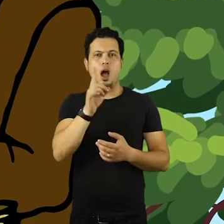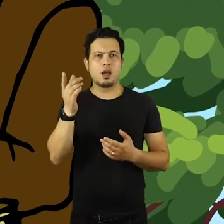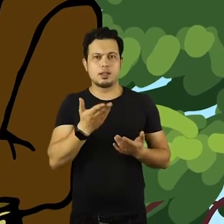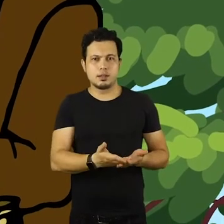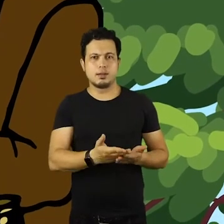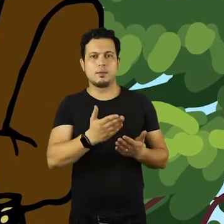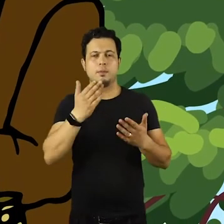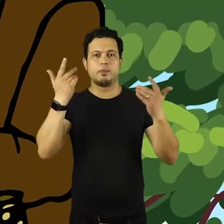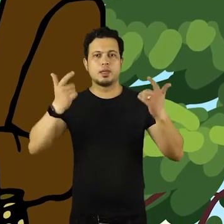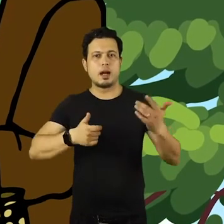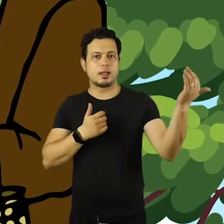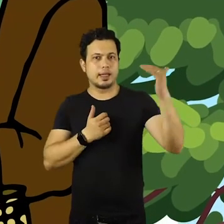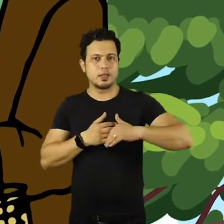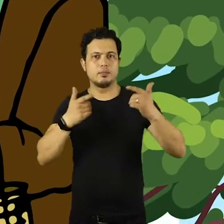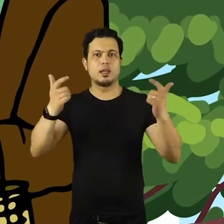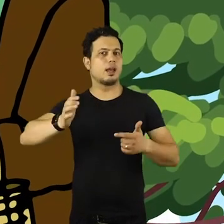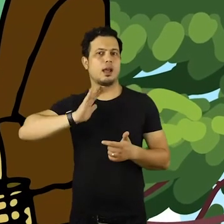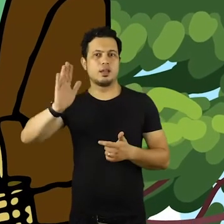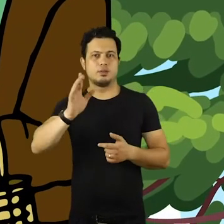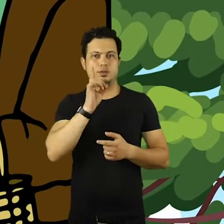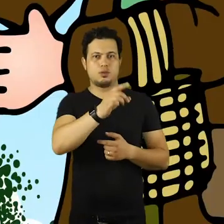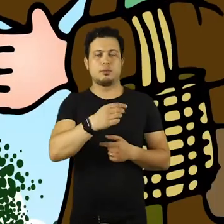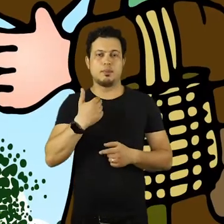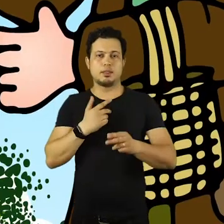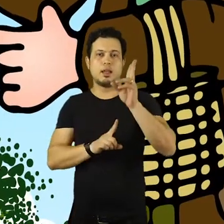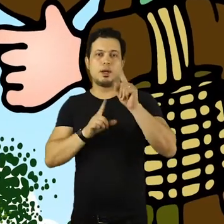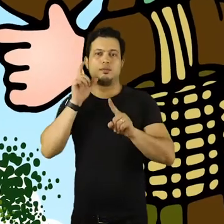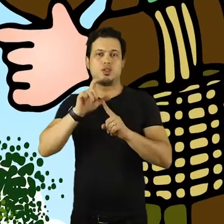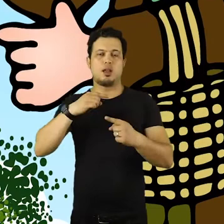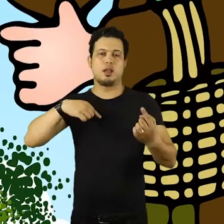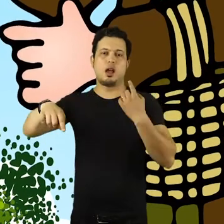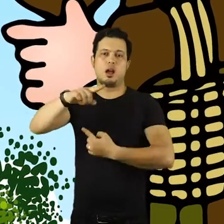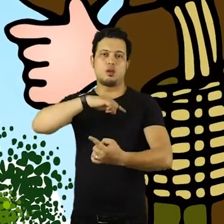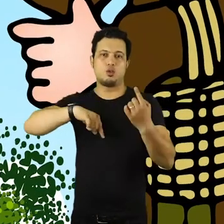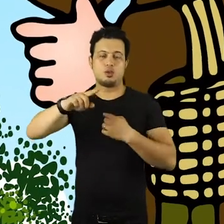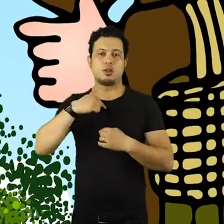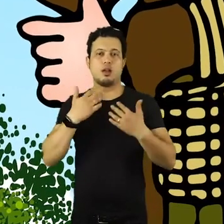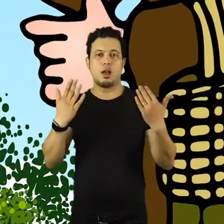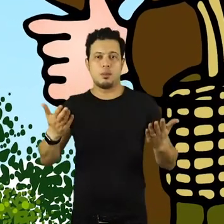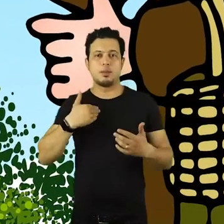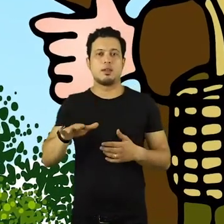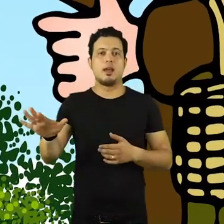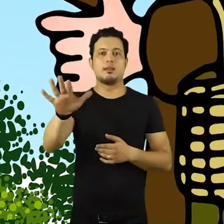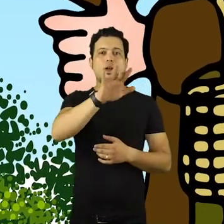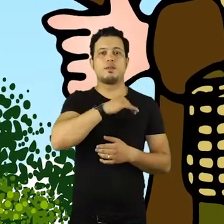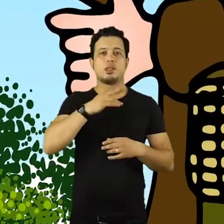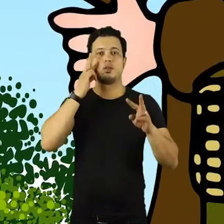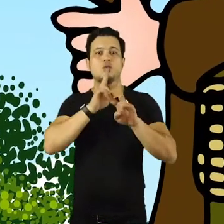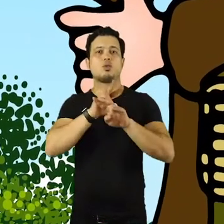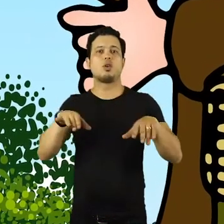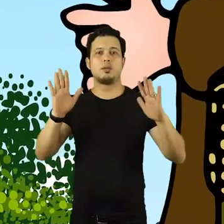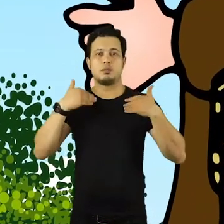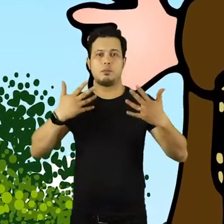hayırdır? Nereden gelir, nereye gidersiniz?" "Biz İbrahim Çallı'yı arıyoruz. Ancak etrafta